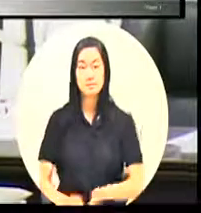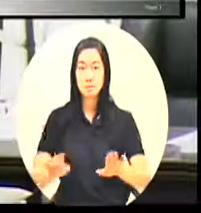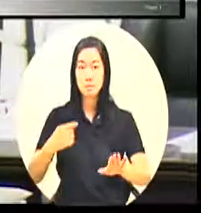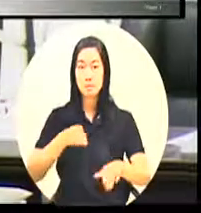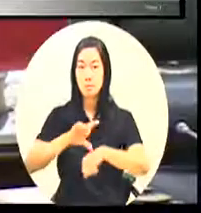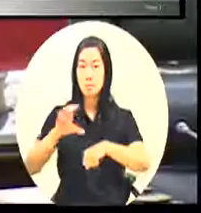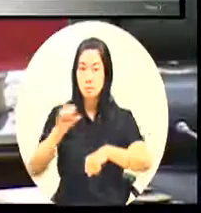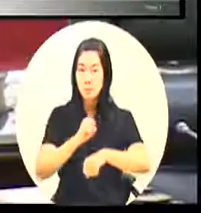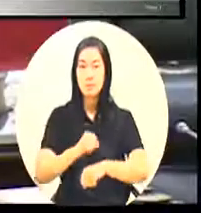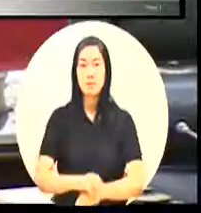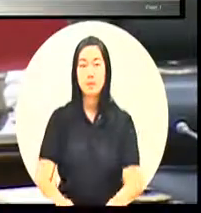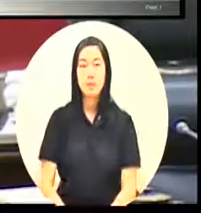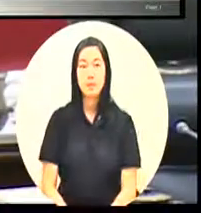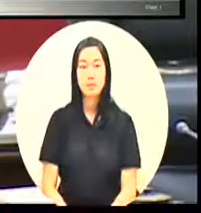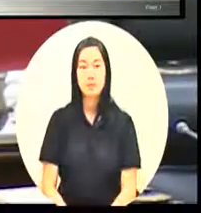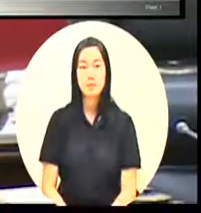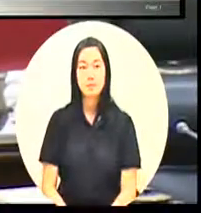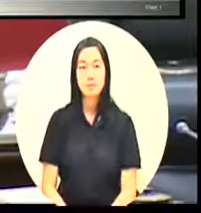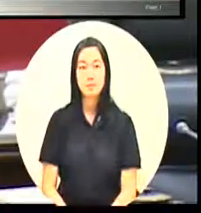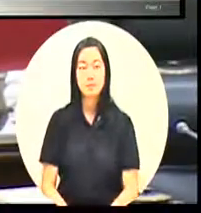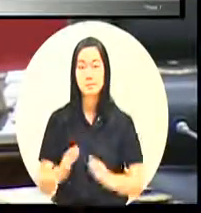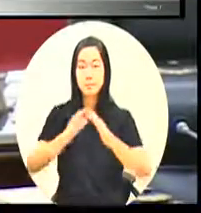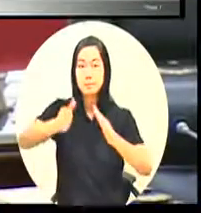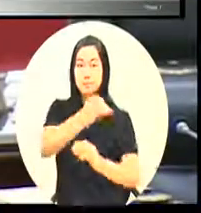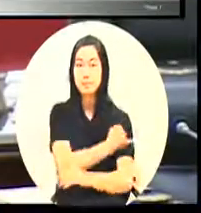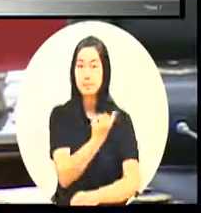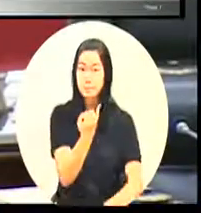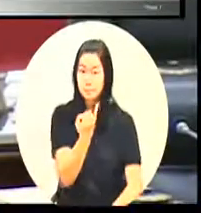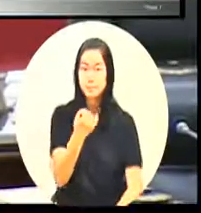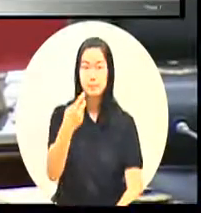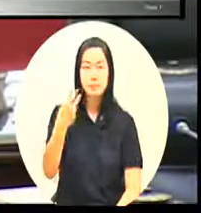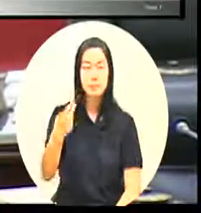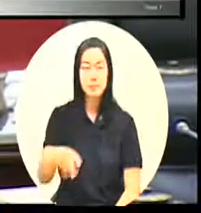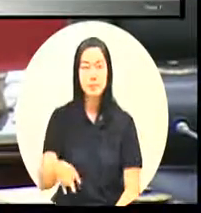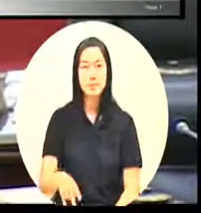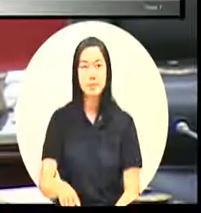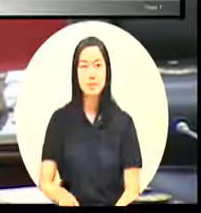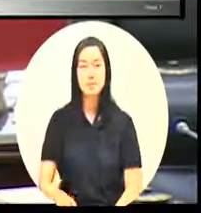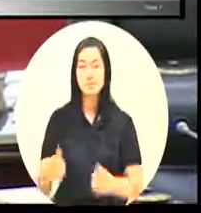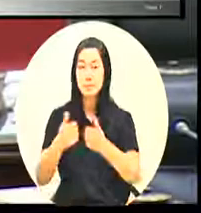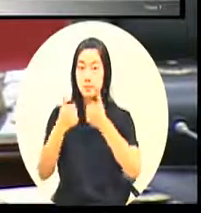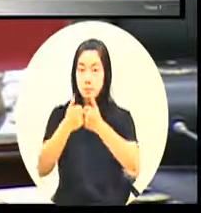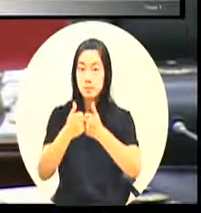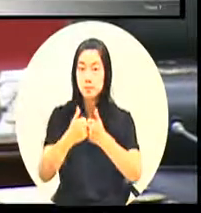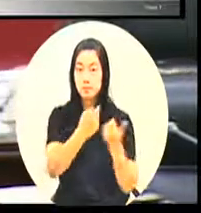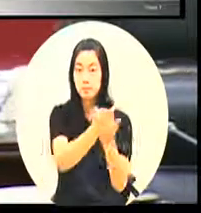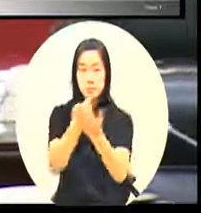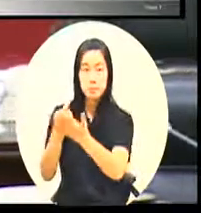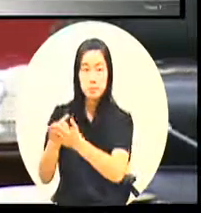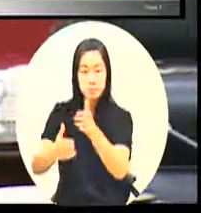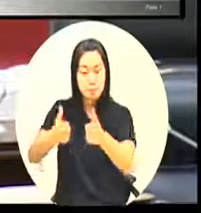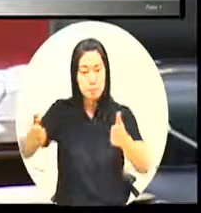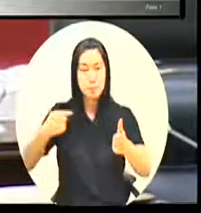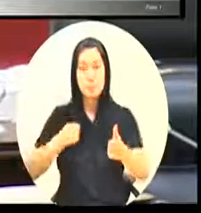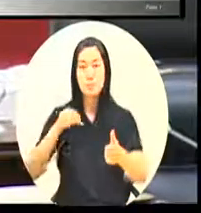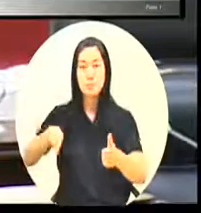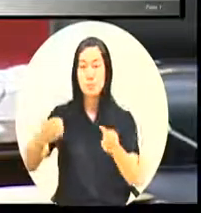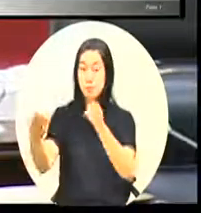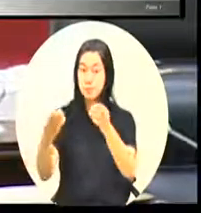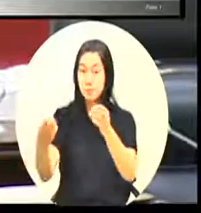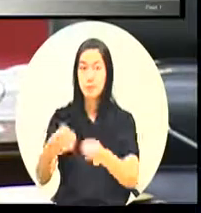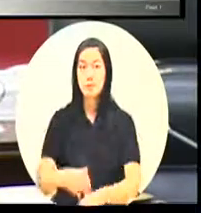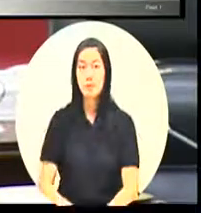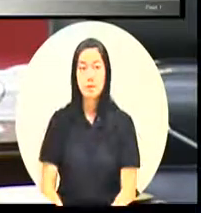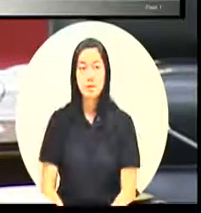机会，要甲市长、甲咱议会局处的首长哈，讨论有关我们